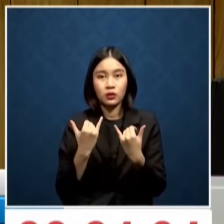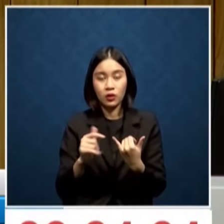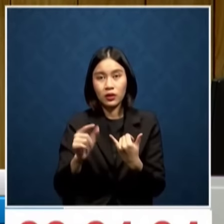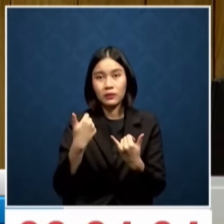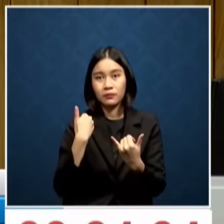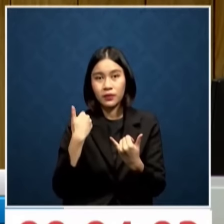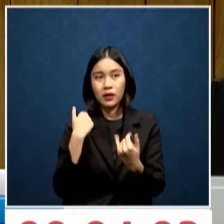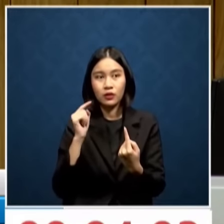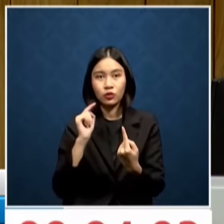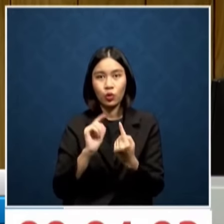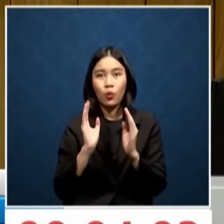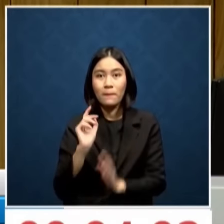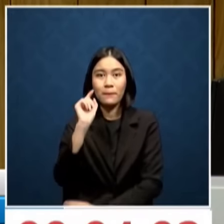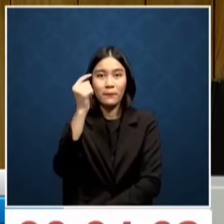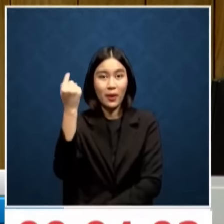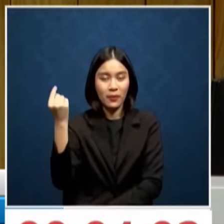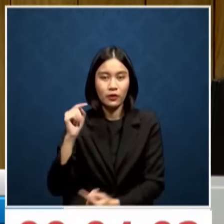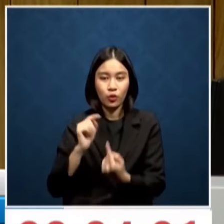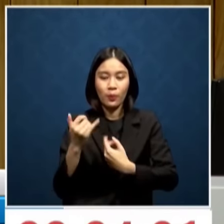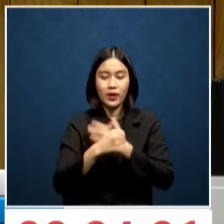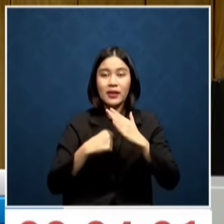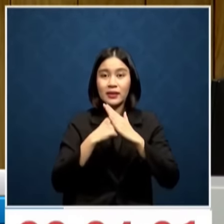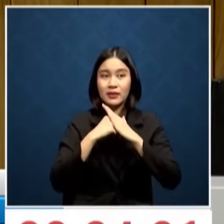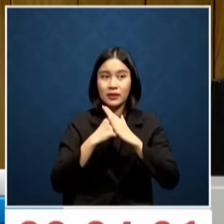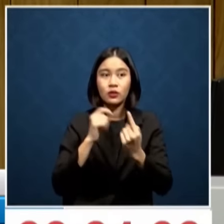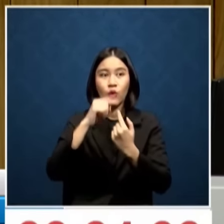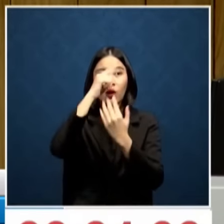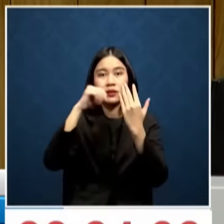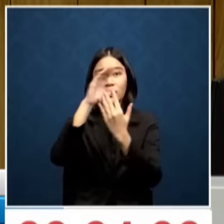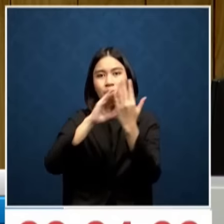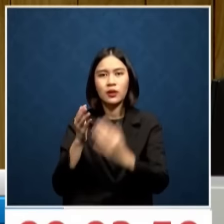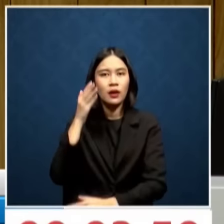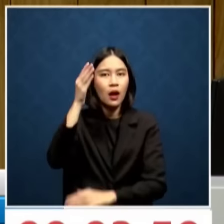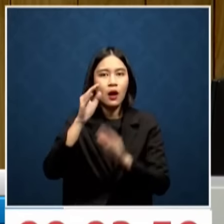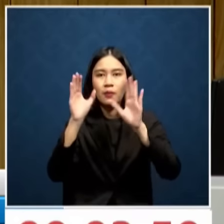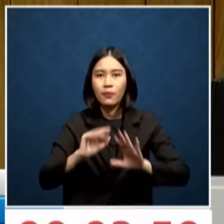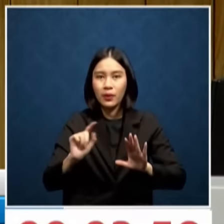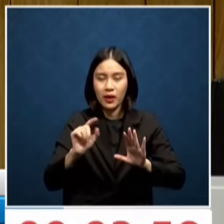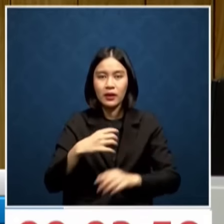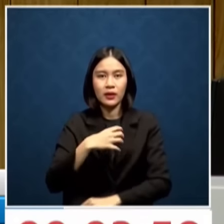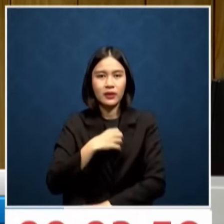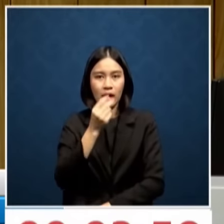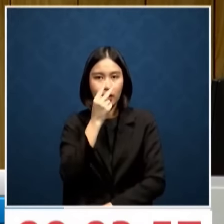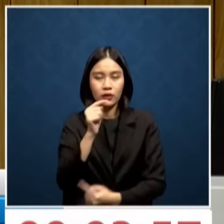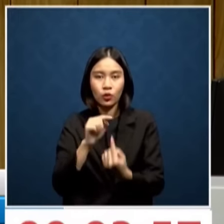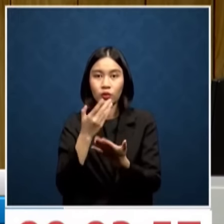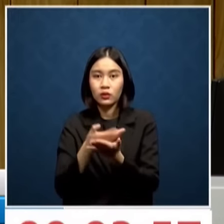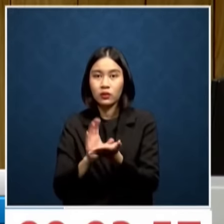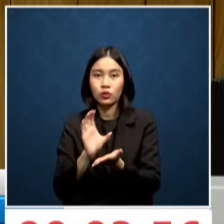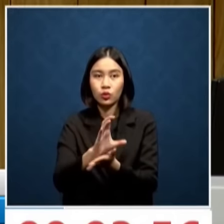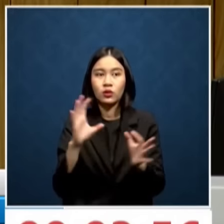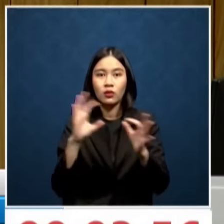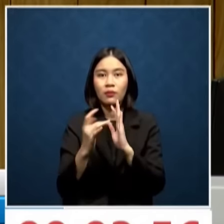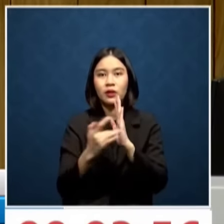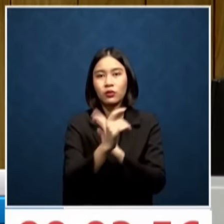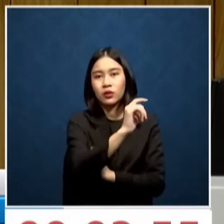เราก็มีดาวรุ่งใหม่คือจีนอย่างนี้ครับถามว่าประเทศไทยอนาคตเป็นอย่างไรเราอยากเห็นการลงทุนทางด้านไ